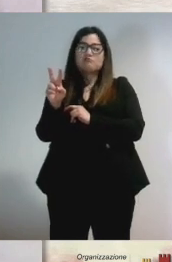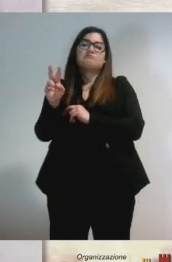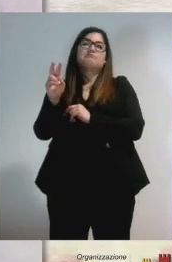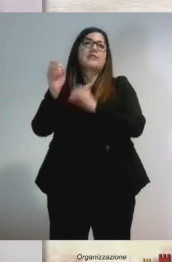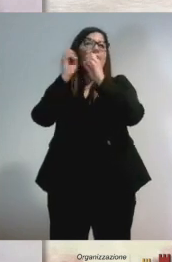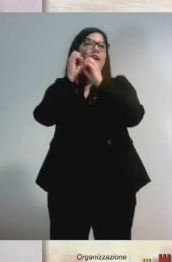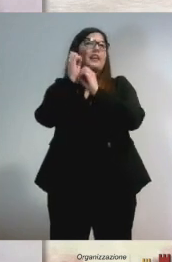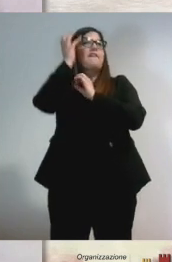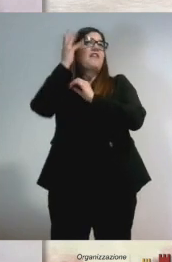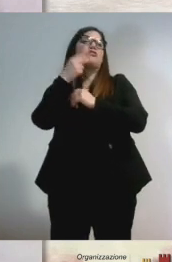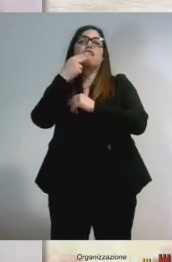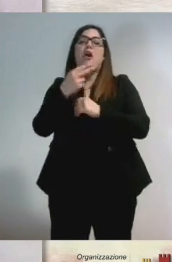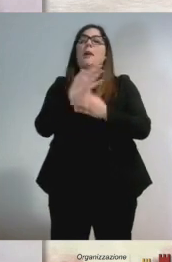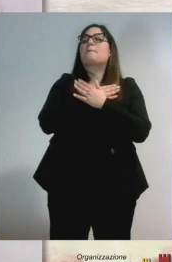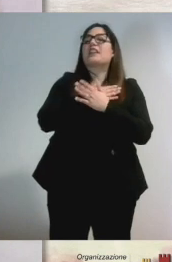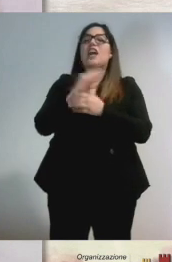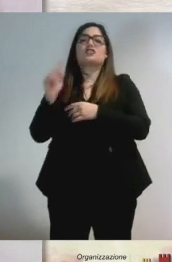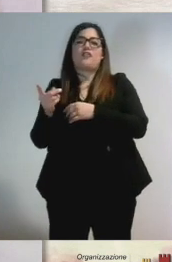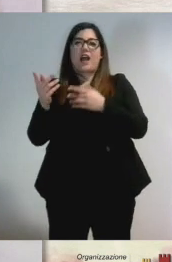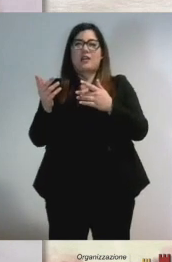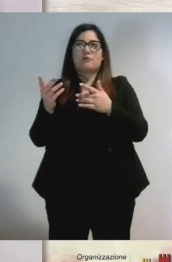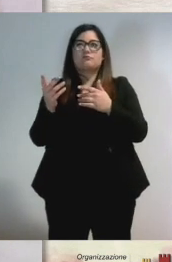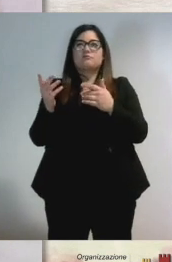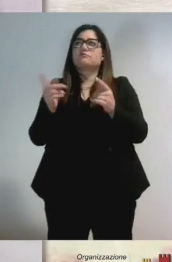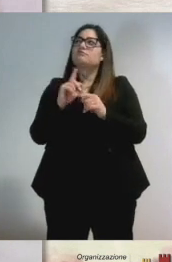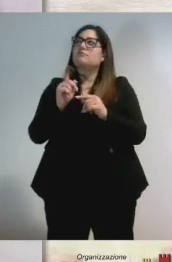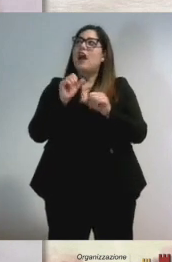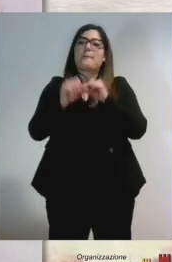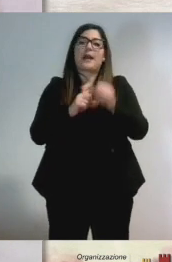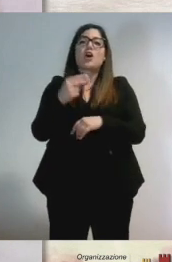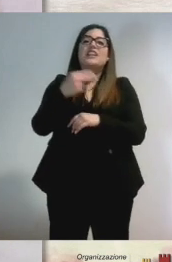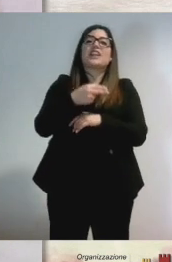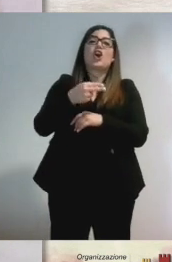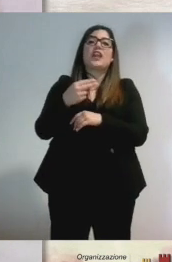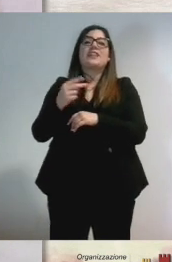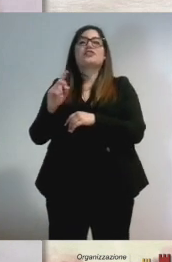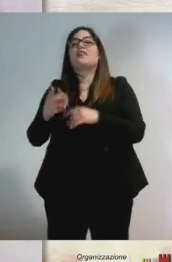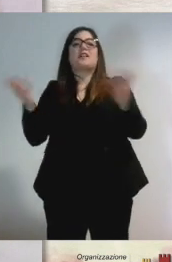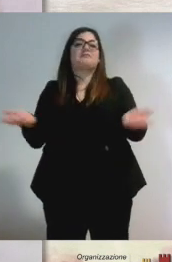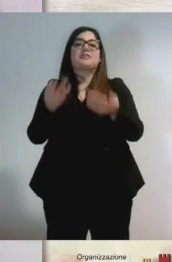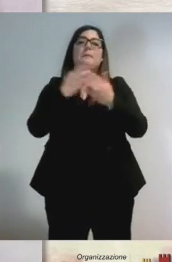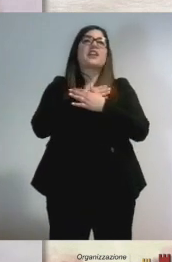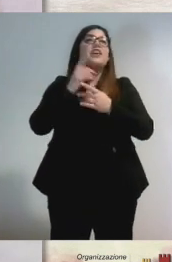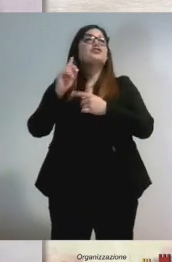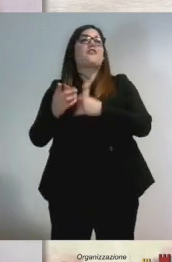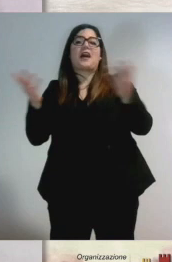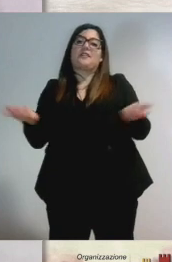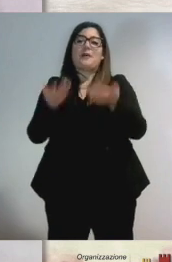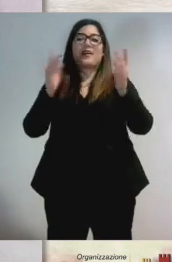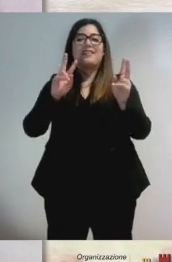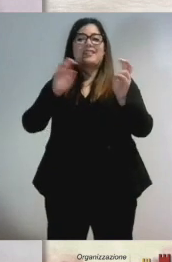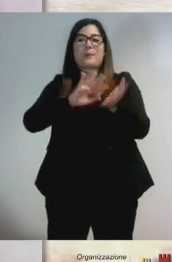Giovanni forse è meglio che cambiamo chiamiamole Nicoletta gioia se gli metto insieme Maria e Giovanna ce ne andiamo su un altro tema che